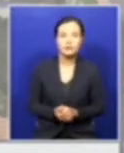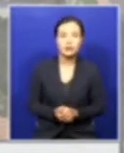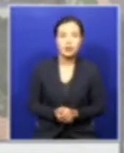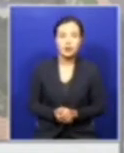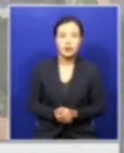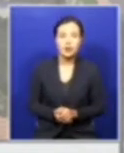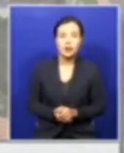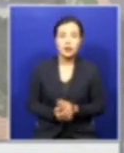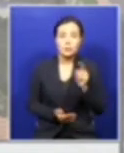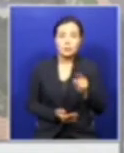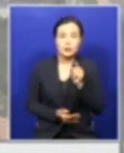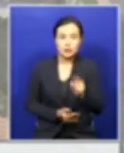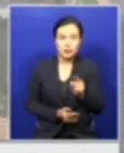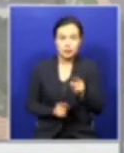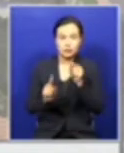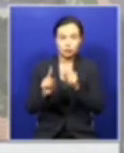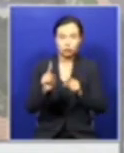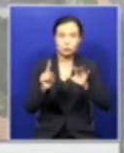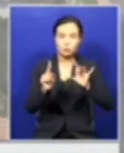ต